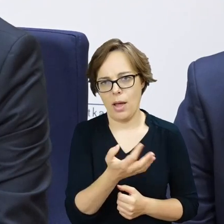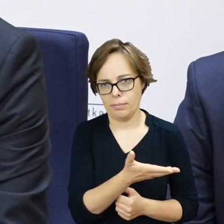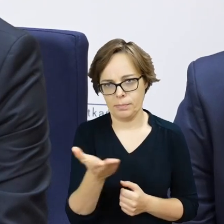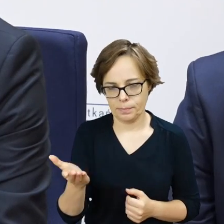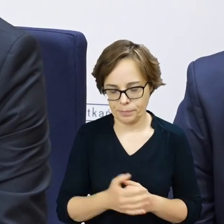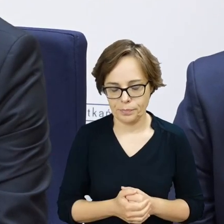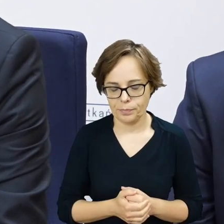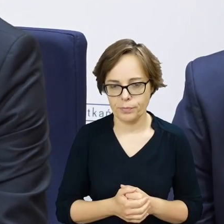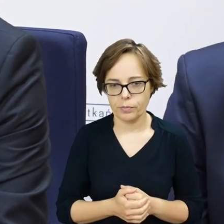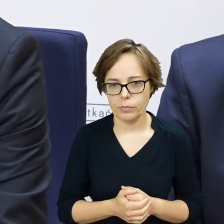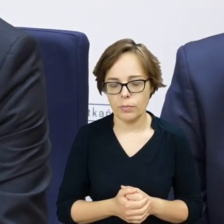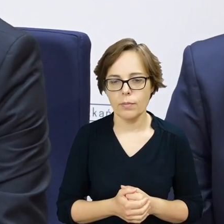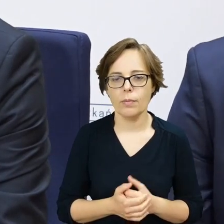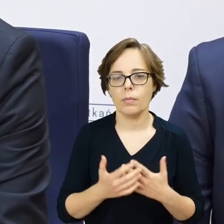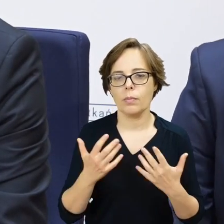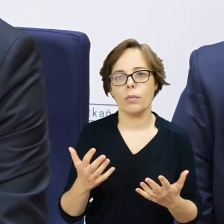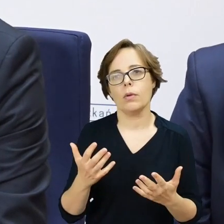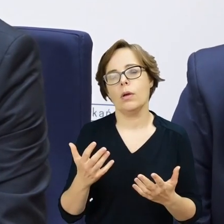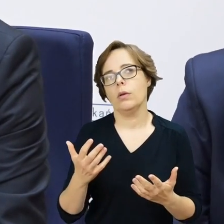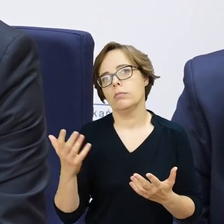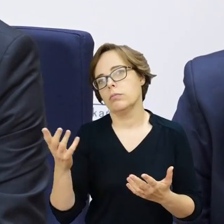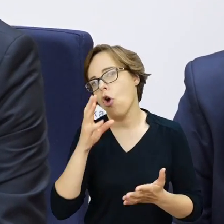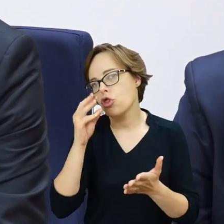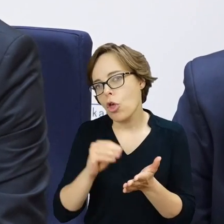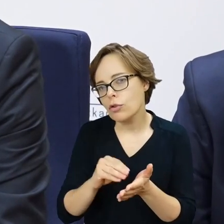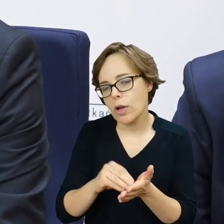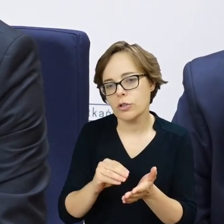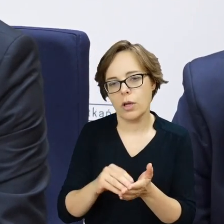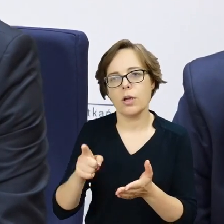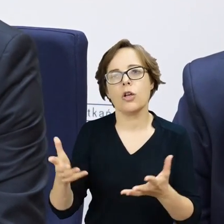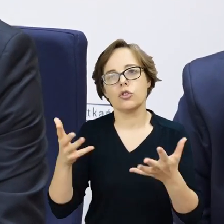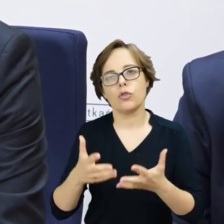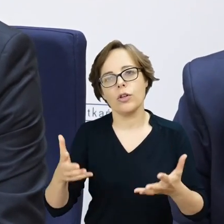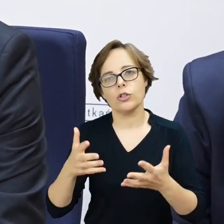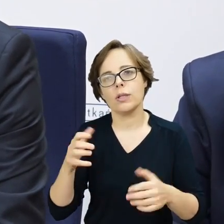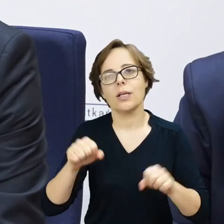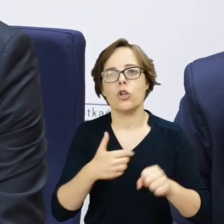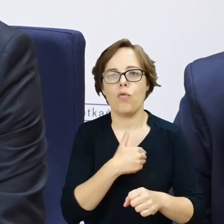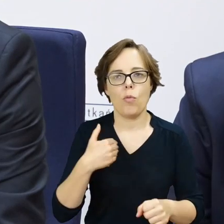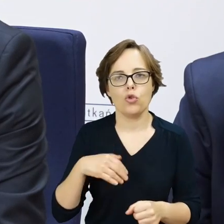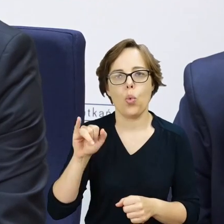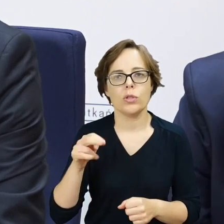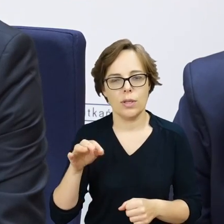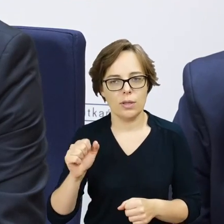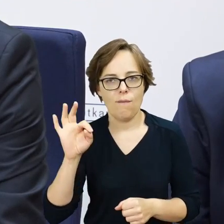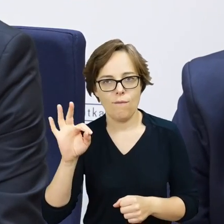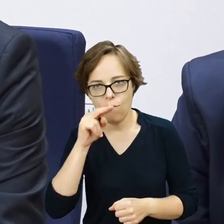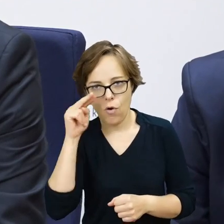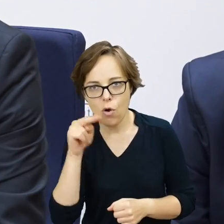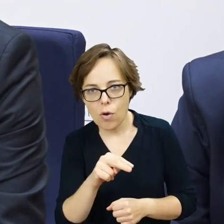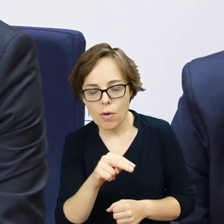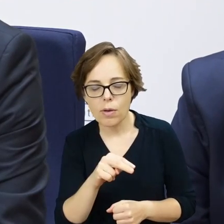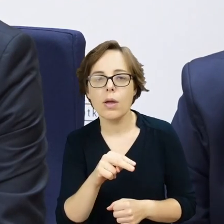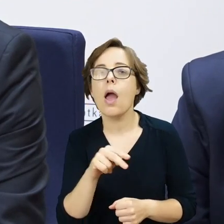widzenia doświadczeń, być może pośrednio osobistych Stowarzyszenia Sędziów Polskich Justicja, wynikających z postępowań